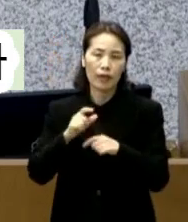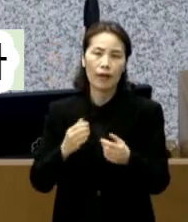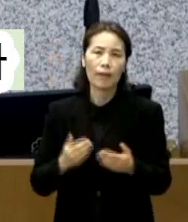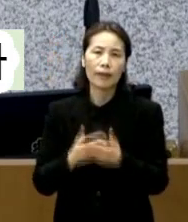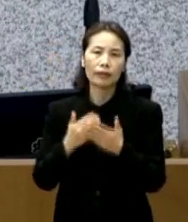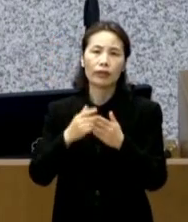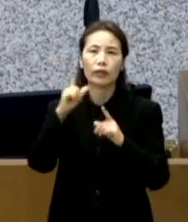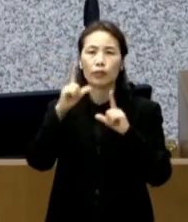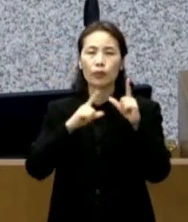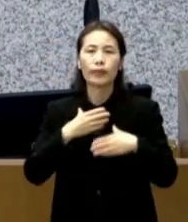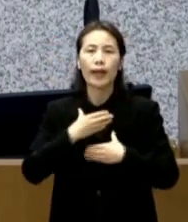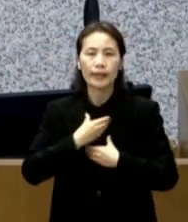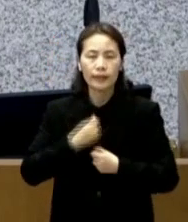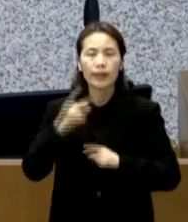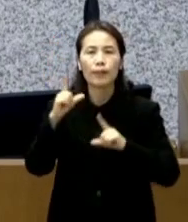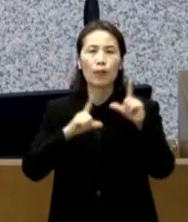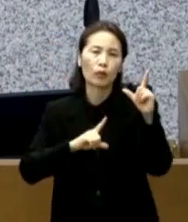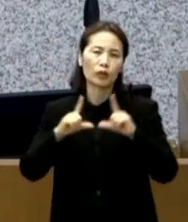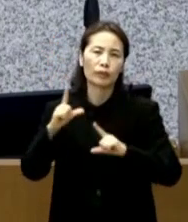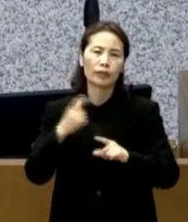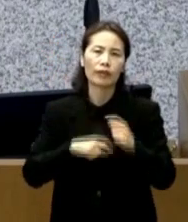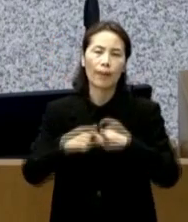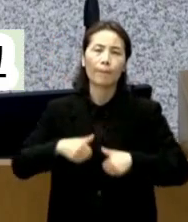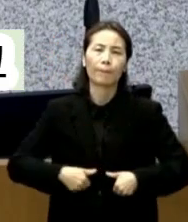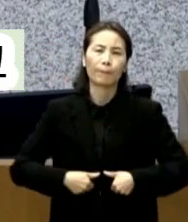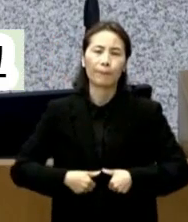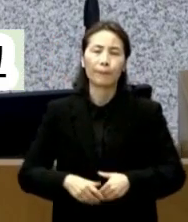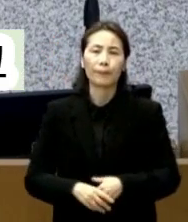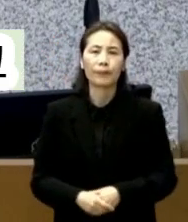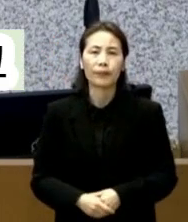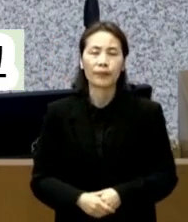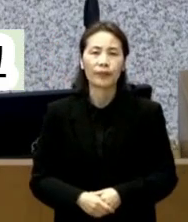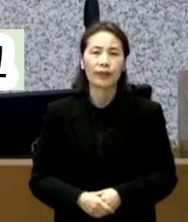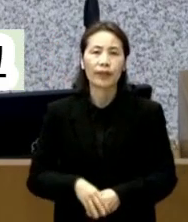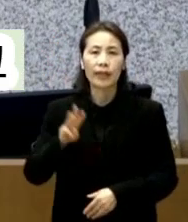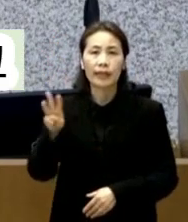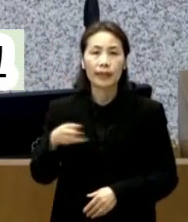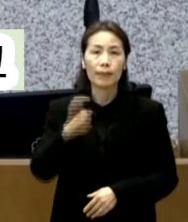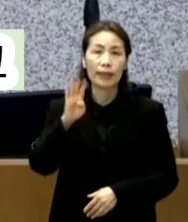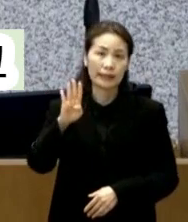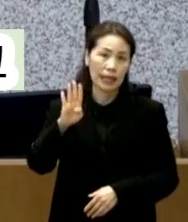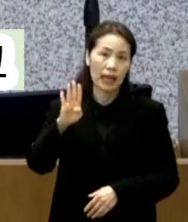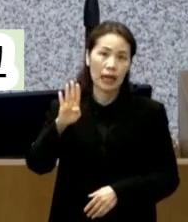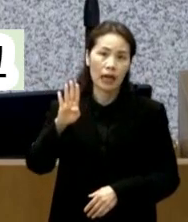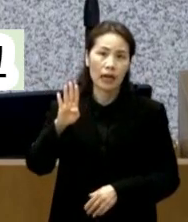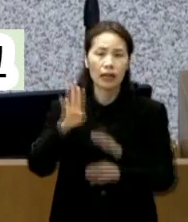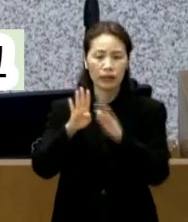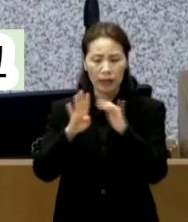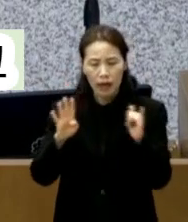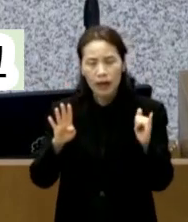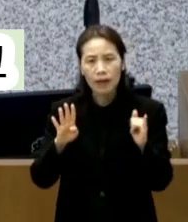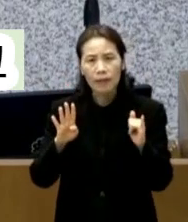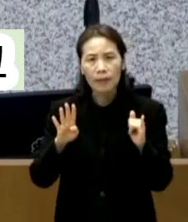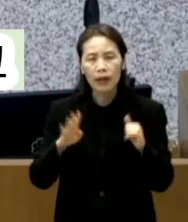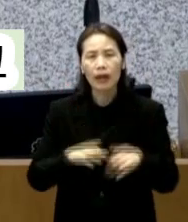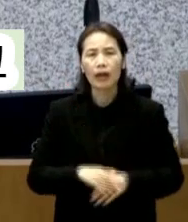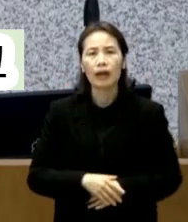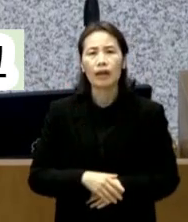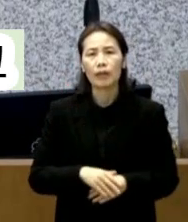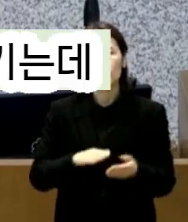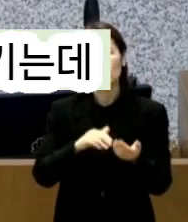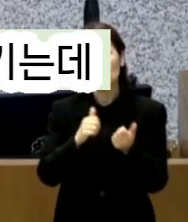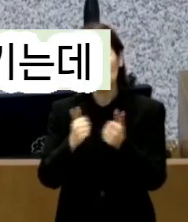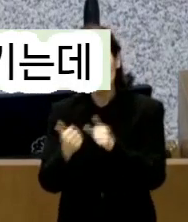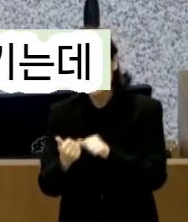합니다. 경기도의회는 10년 전 304명의 희생이 건네준 가치를 소중히